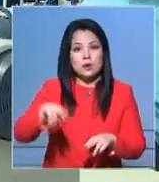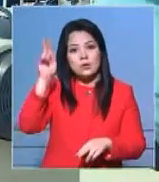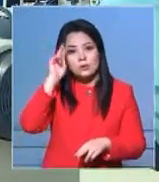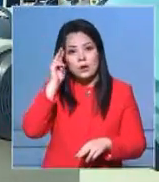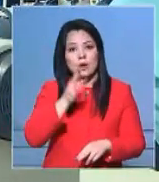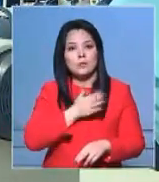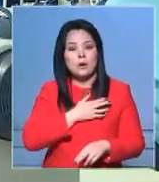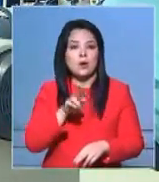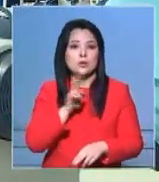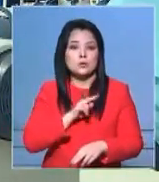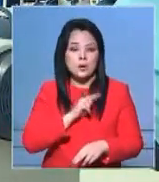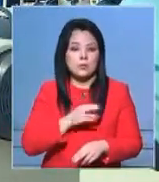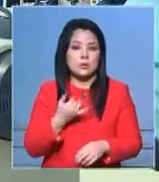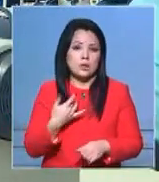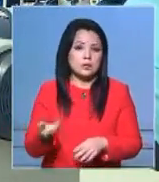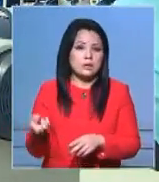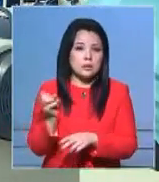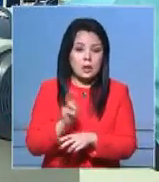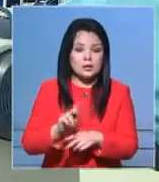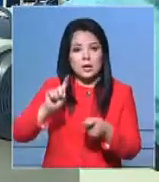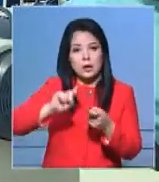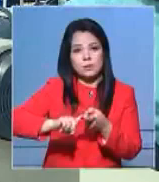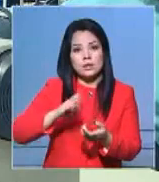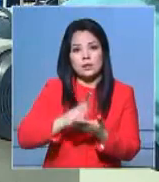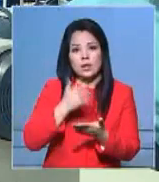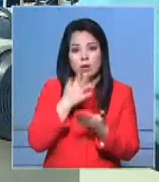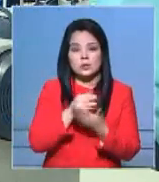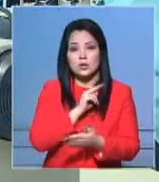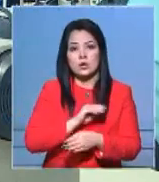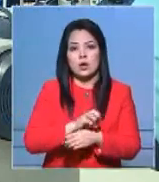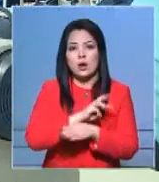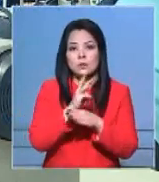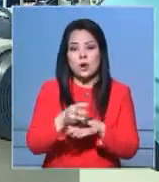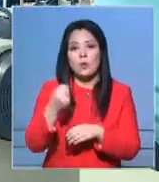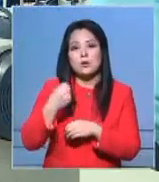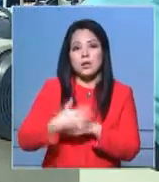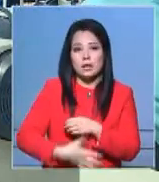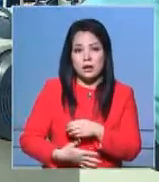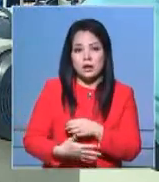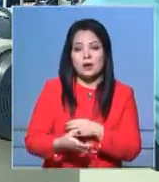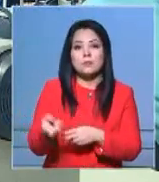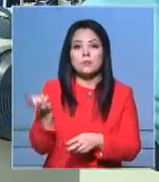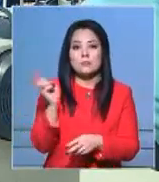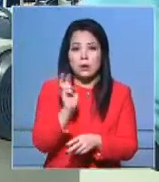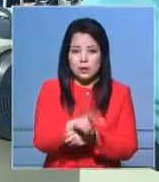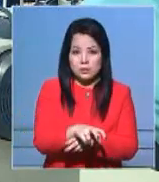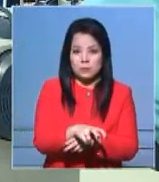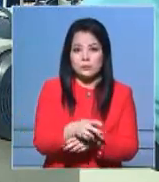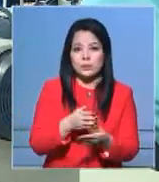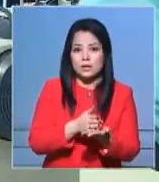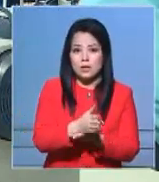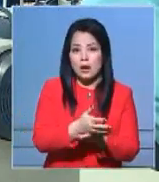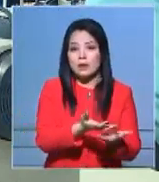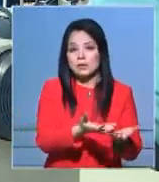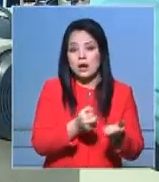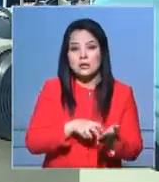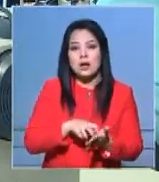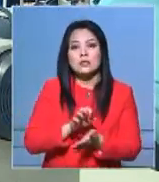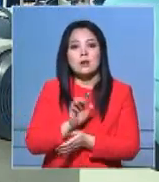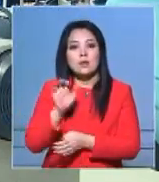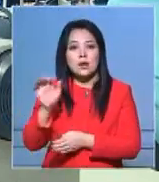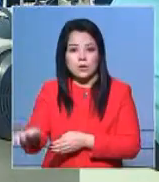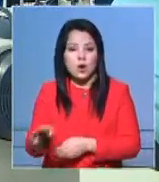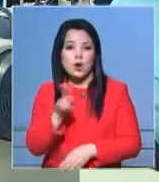жұмысы байланысты келіп, сосын бұл жерге жұмыспен қамту орталығына барып, сол жерден направление алып, бұл жерге